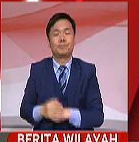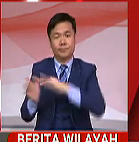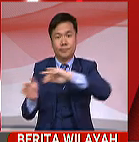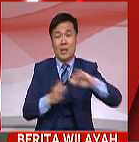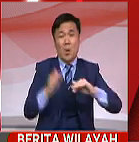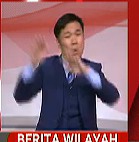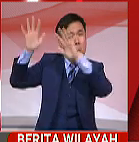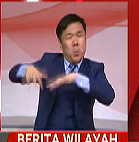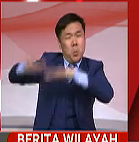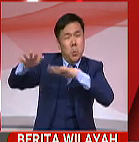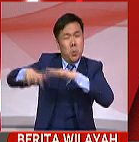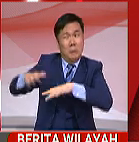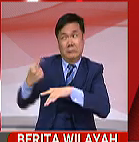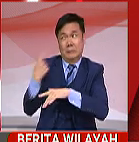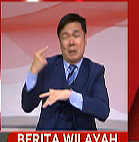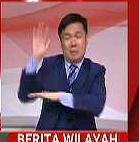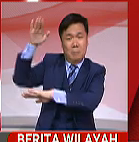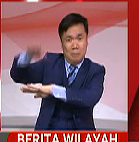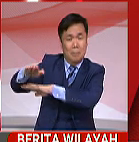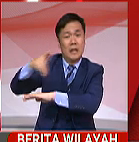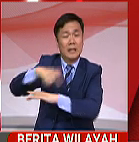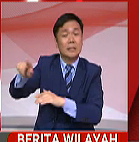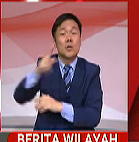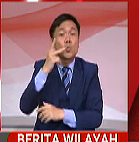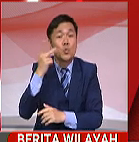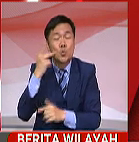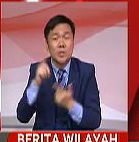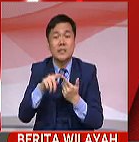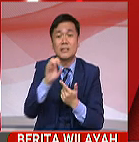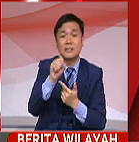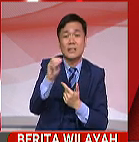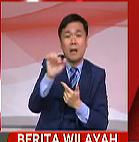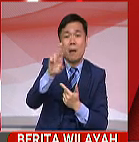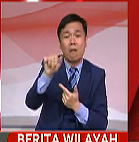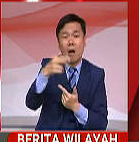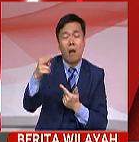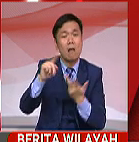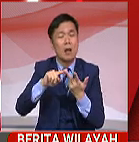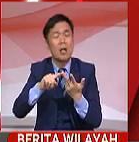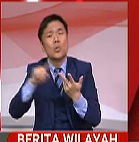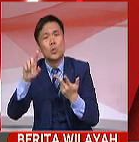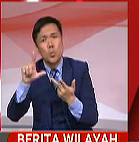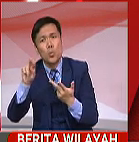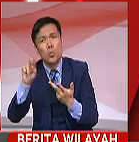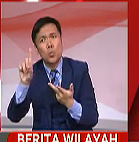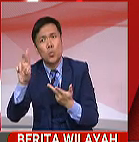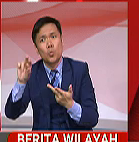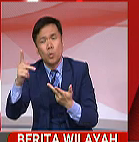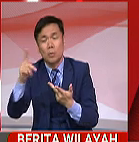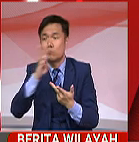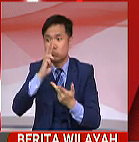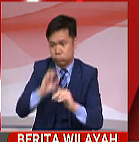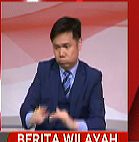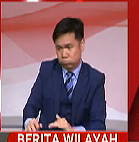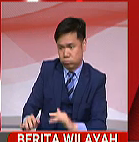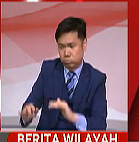semalam mengakibatkan beberapa kawasan di sekitar Kuching, Semerahan dan Lunduk banjir dinaiki air. Hasil tinjauan pemberita